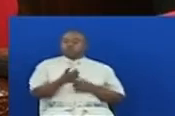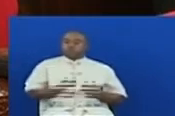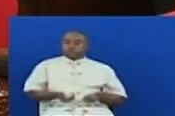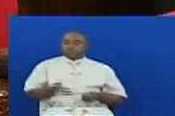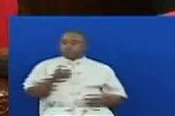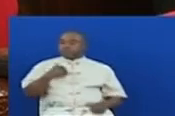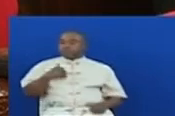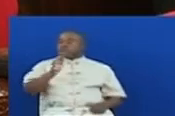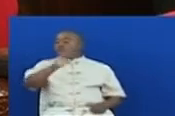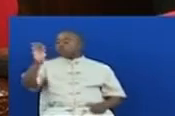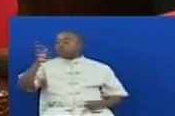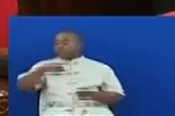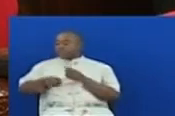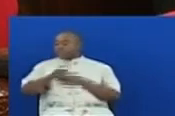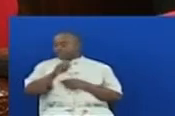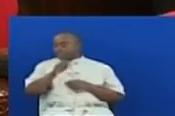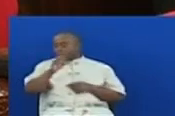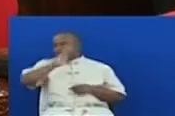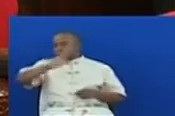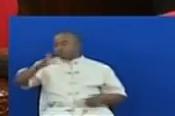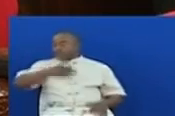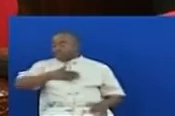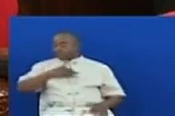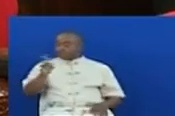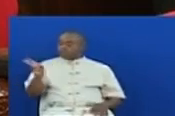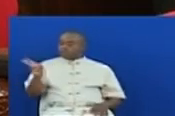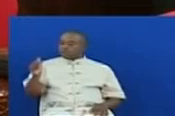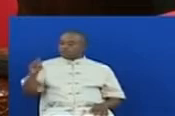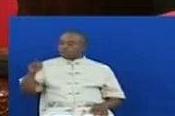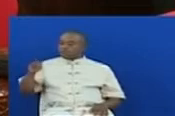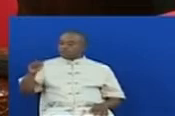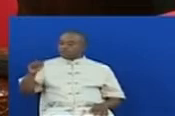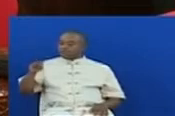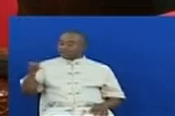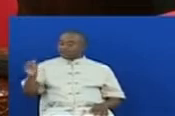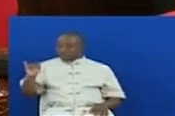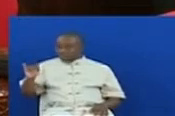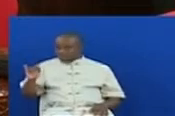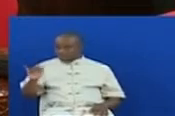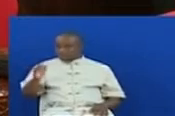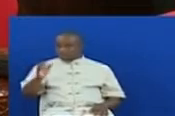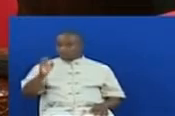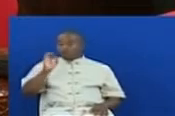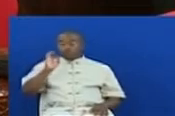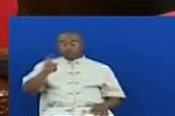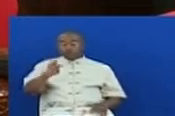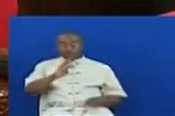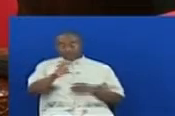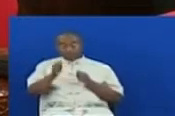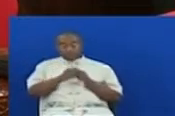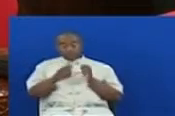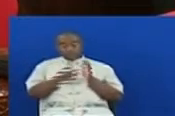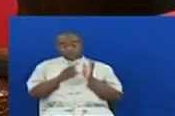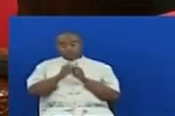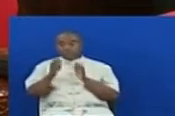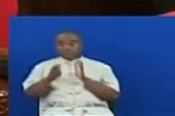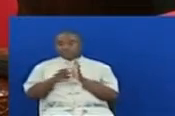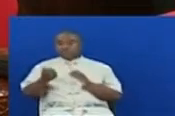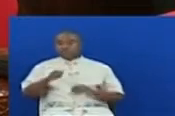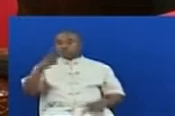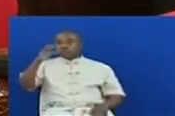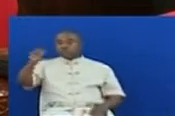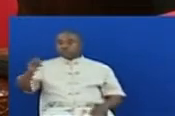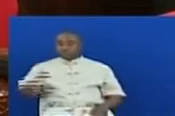nikwambie wilaya ya Hanang mwaka 2016-17 ilitoa shilingi milioni 20.